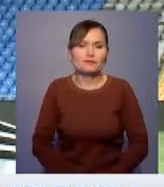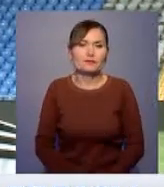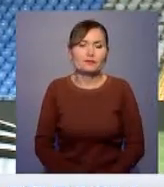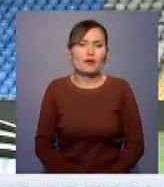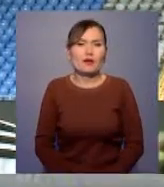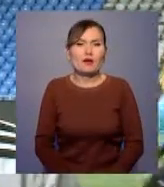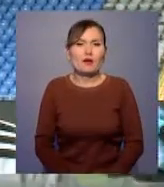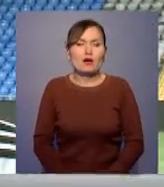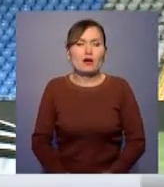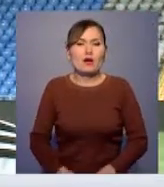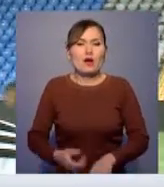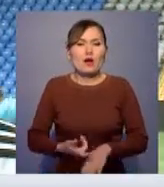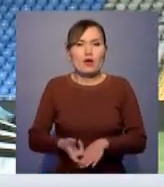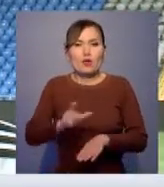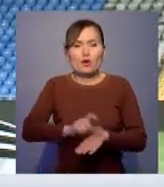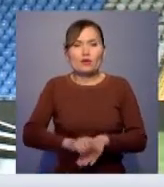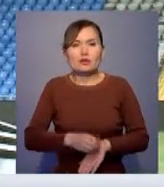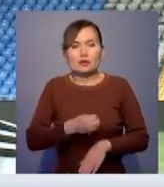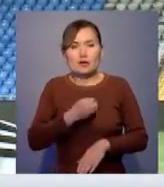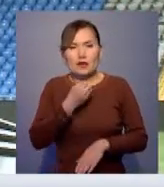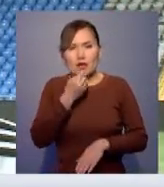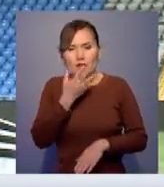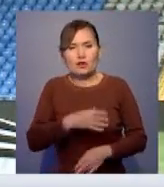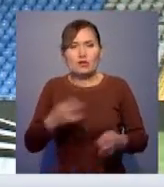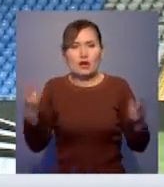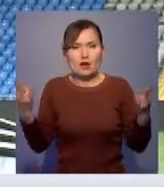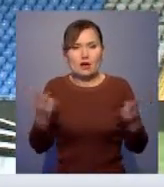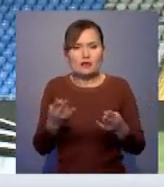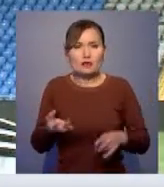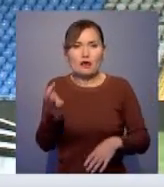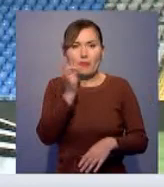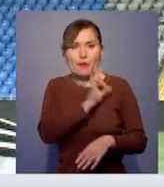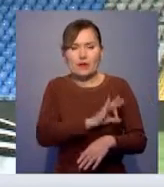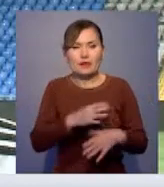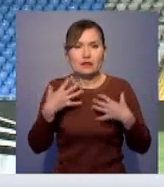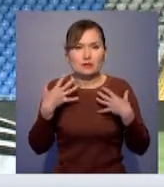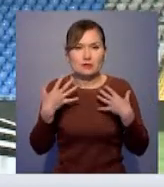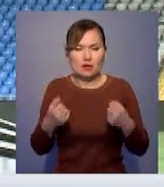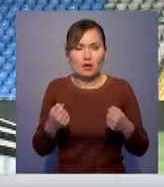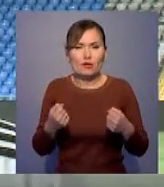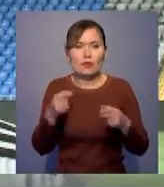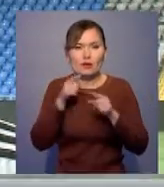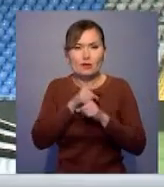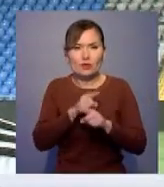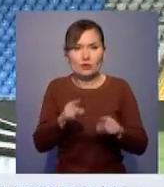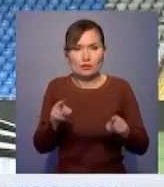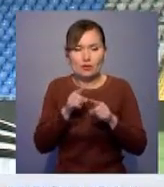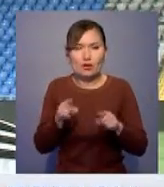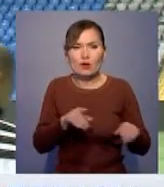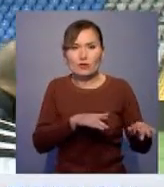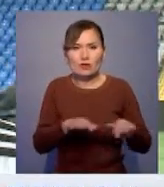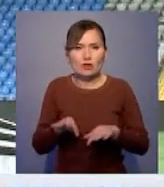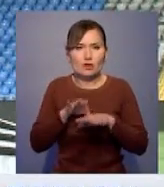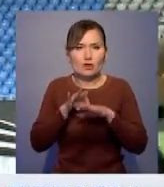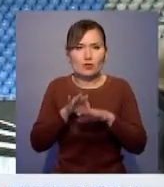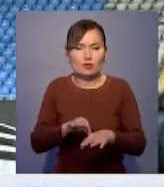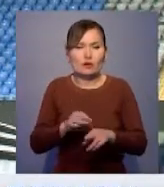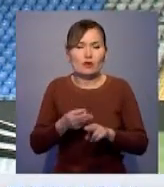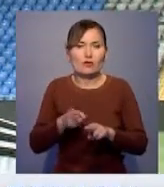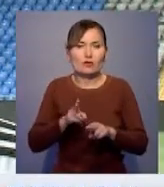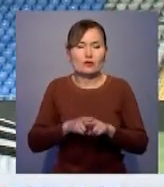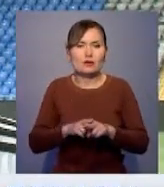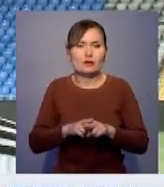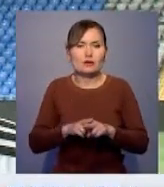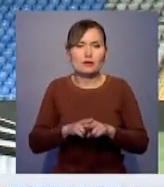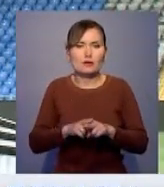Өте қажетті, өте керек, өте пайдалы іс-шара болды. Біріншіден бұл жерде біз салауатты өмір салтын насихаттап отырмыз. Одан